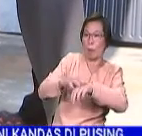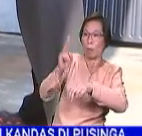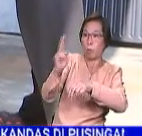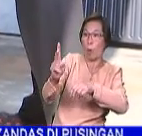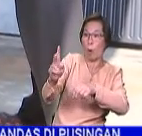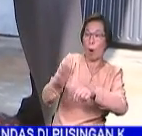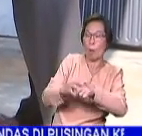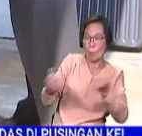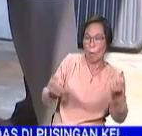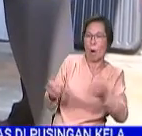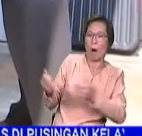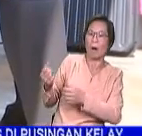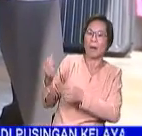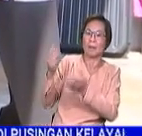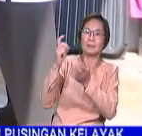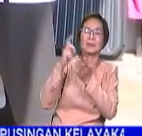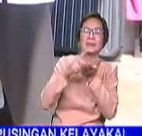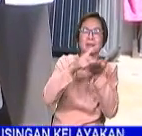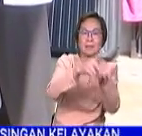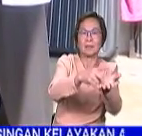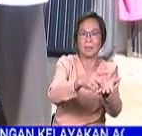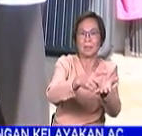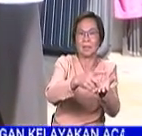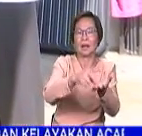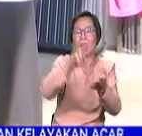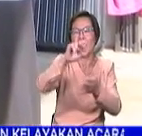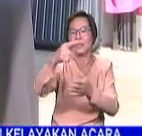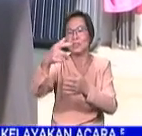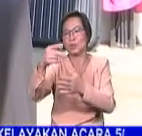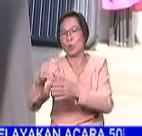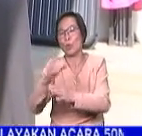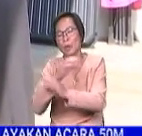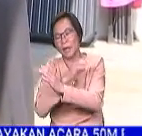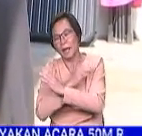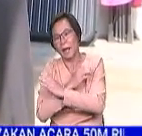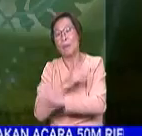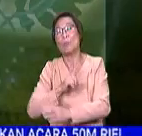disumbangkan Kyle muslim ke Malaysia selesai